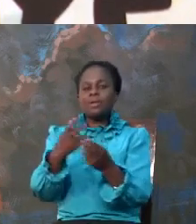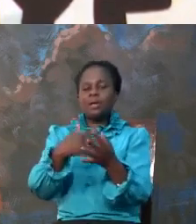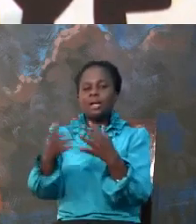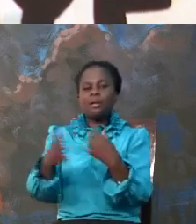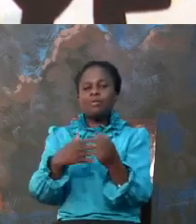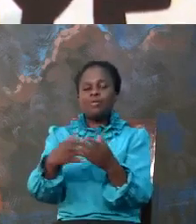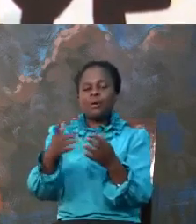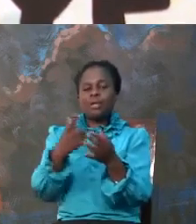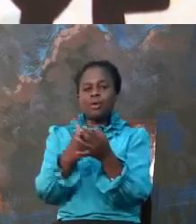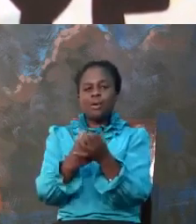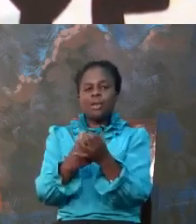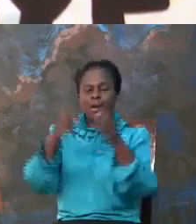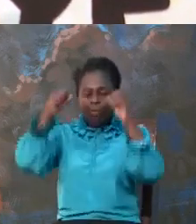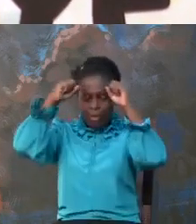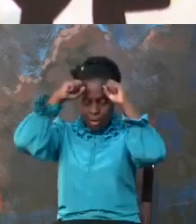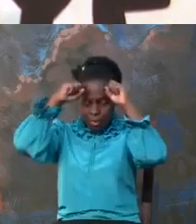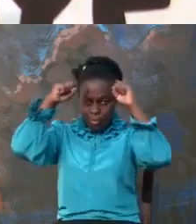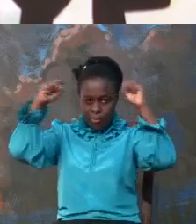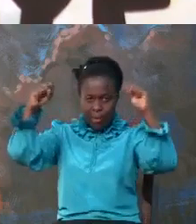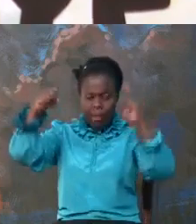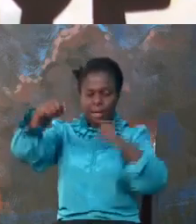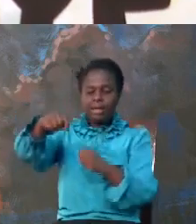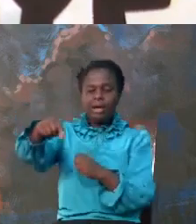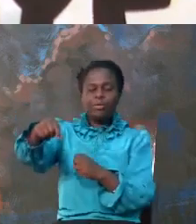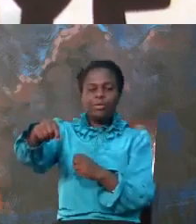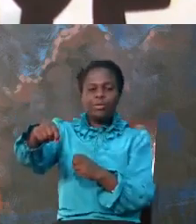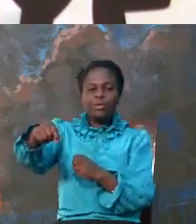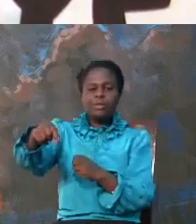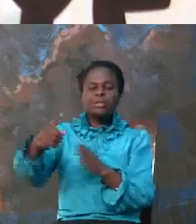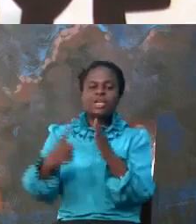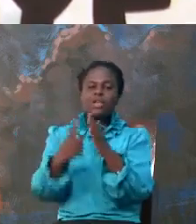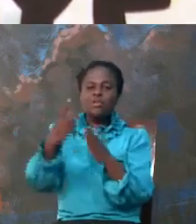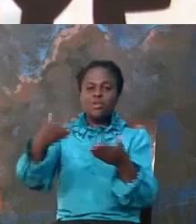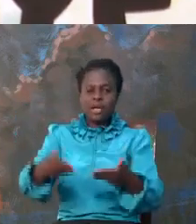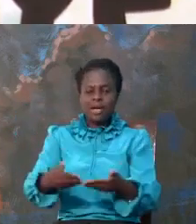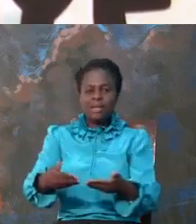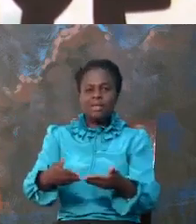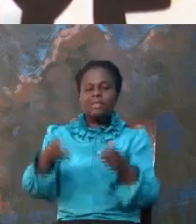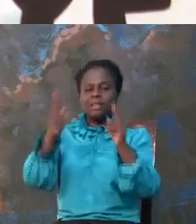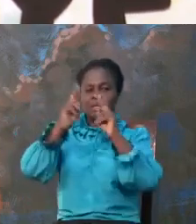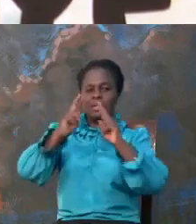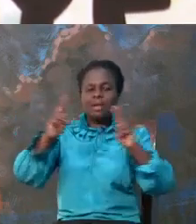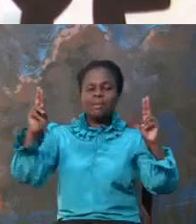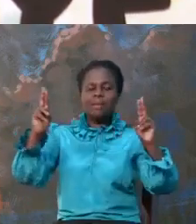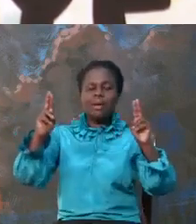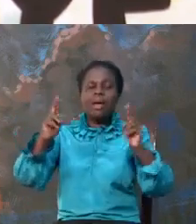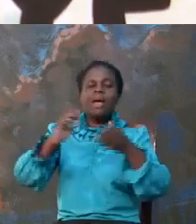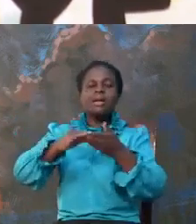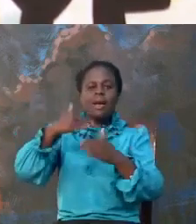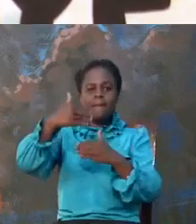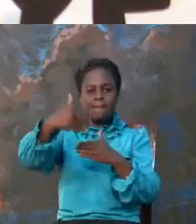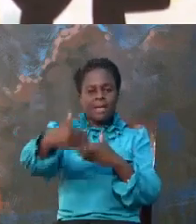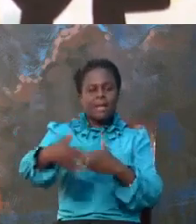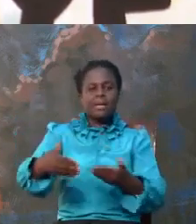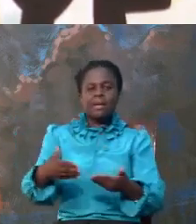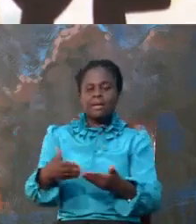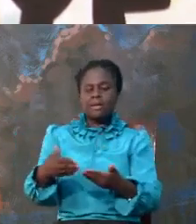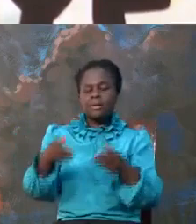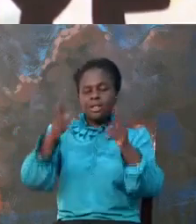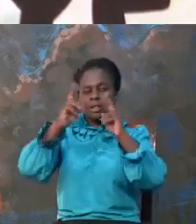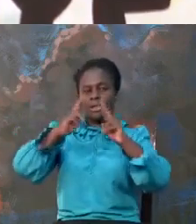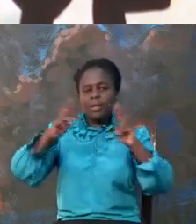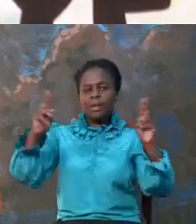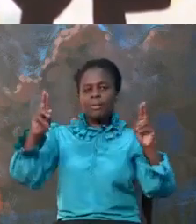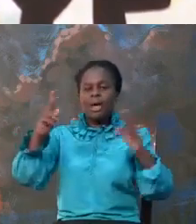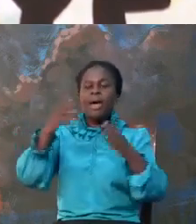kwa damu ya ng'ombe, na kuinyunyiza juu ya kiti cha rehema na mbele ya kiti cha rehema,